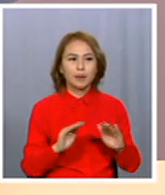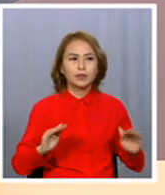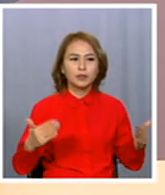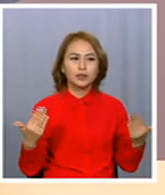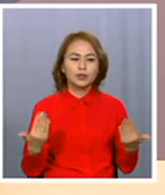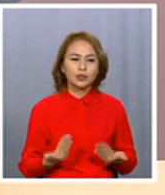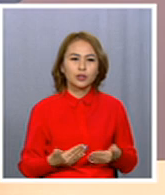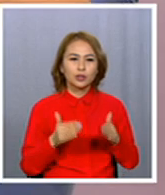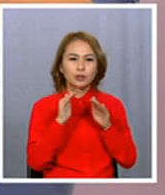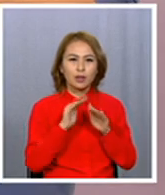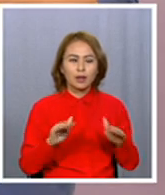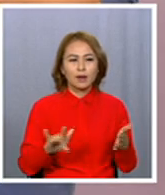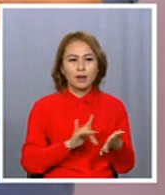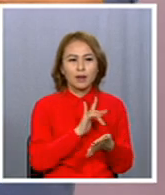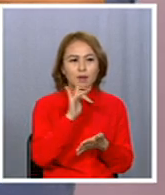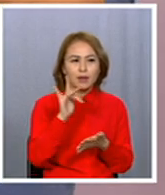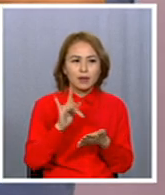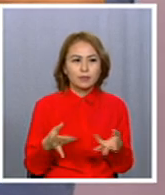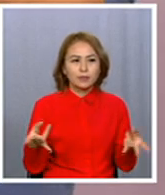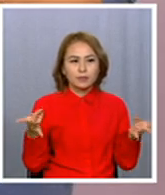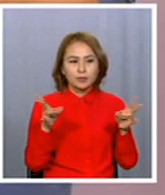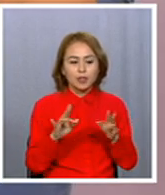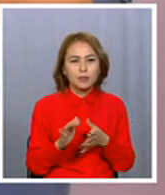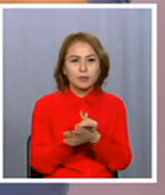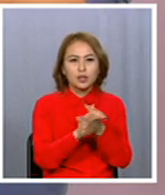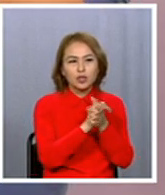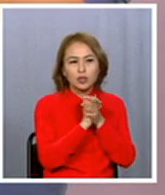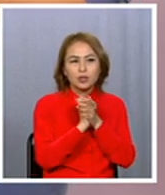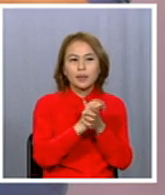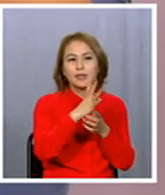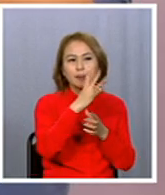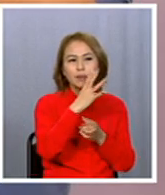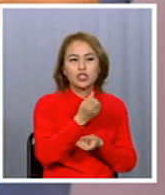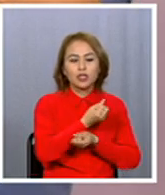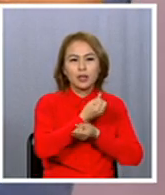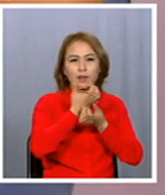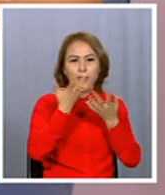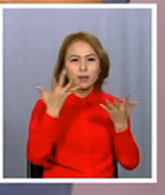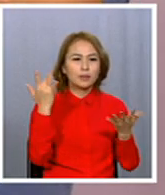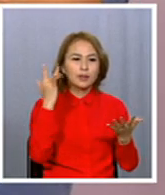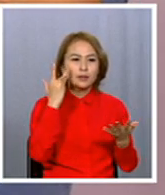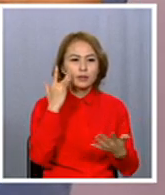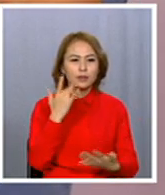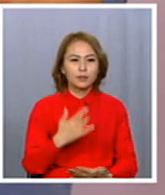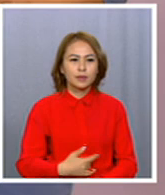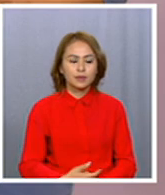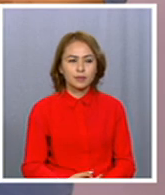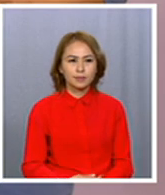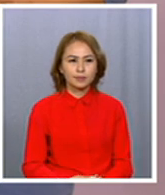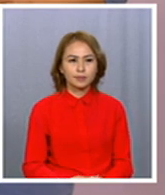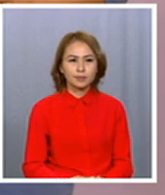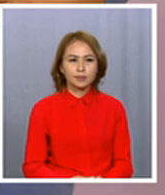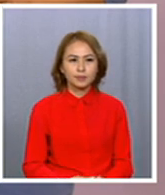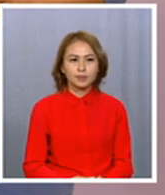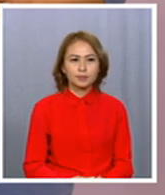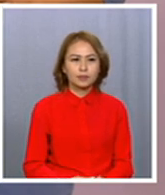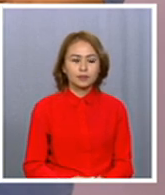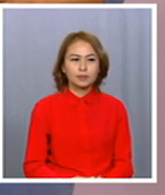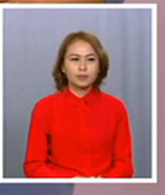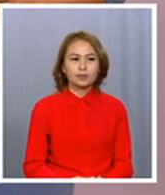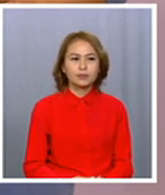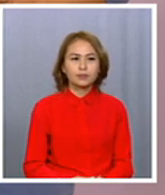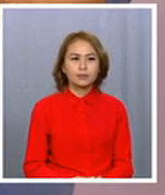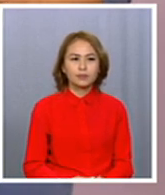дала қаламыз, бейбітшілік заманда жарқыраймыз, жанамыз. Сендердің де өз ойларыңнан